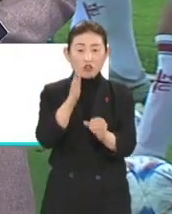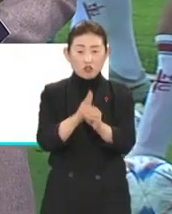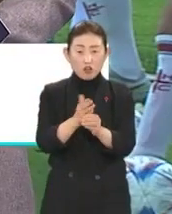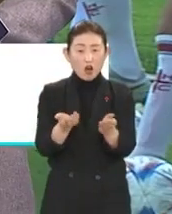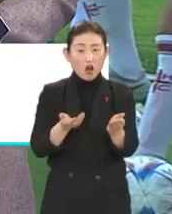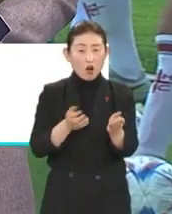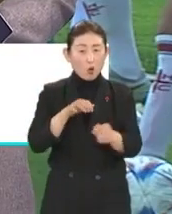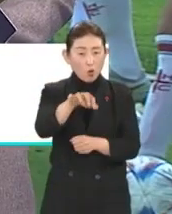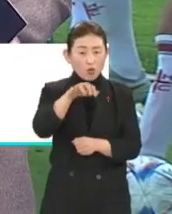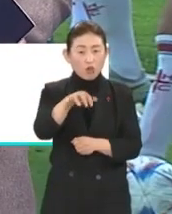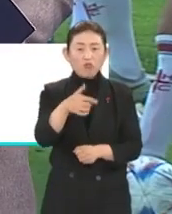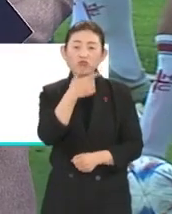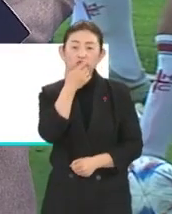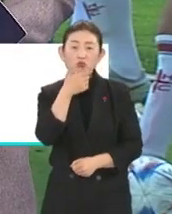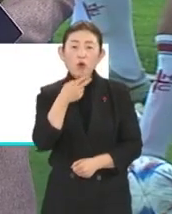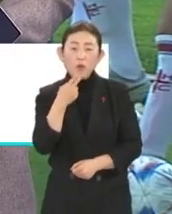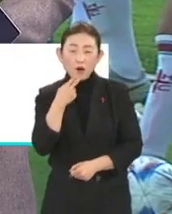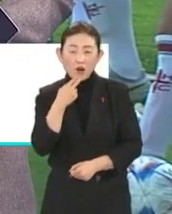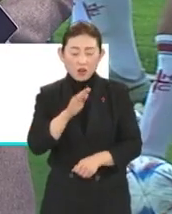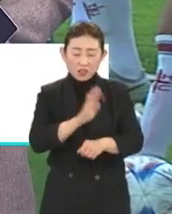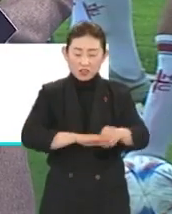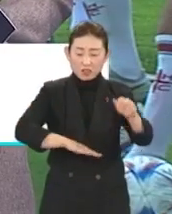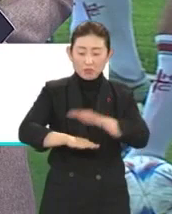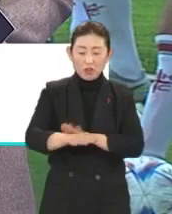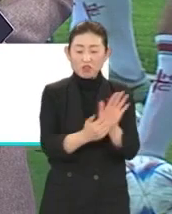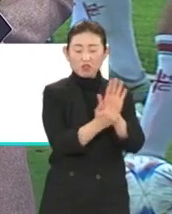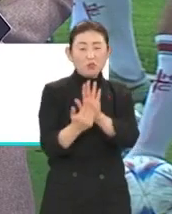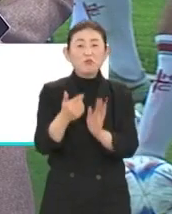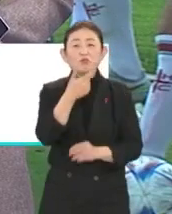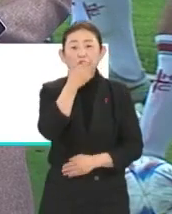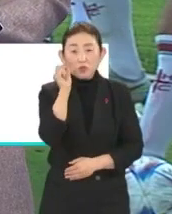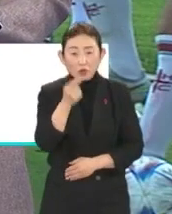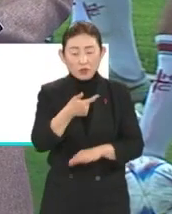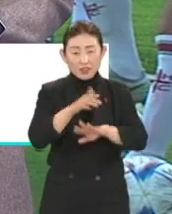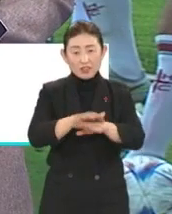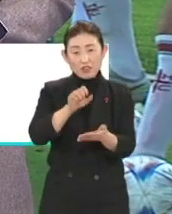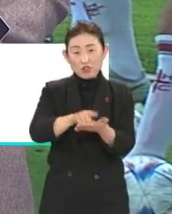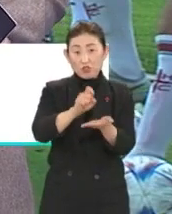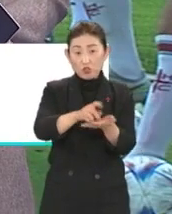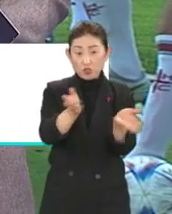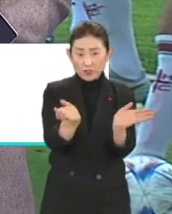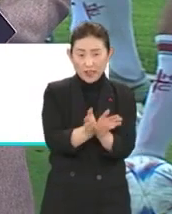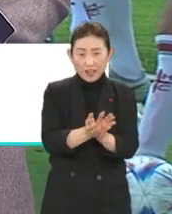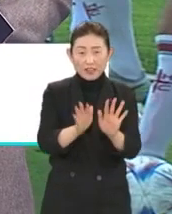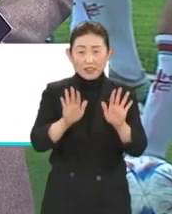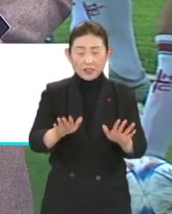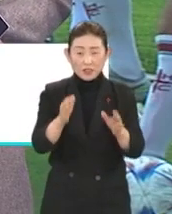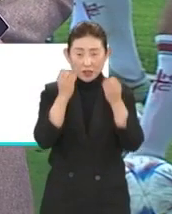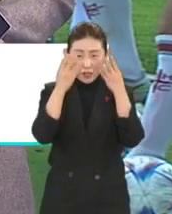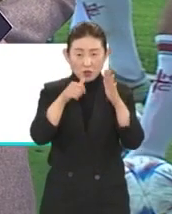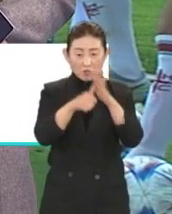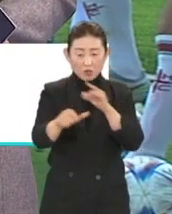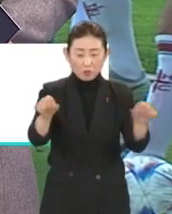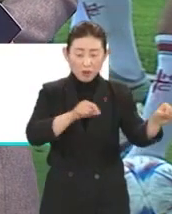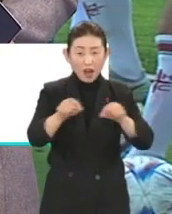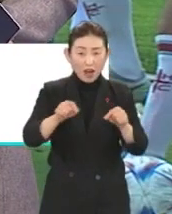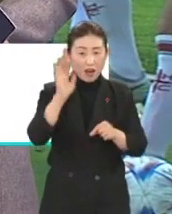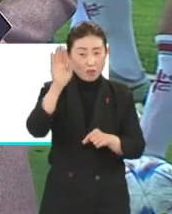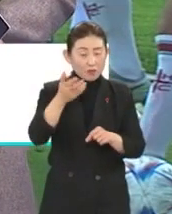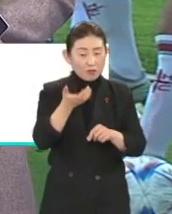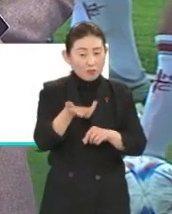중앙공격수가 부재하고 측면 수비가 약하다는 평가를 받았던 대전 하나시티즌이 변신에 성공할 수 있을지를